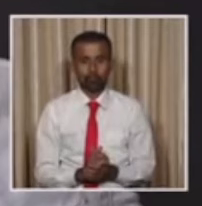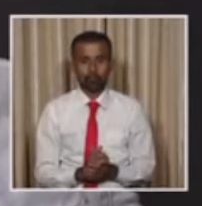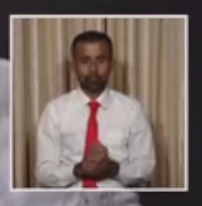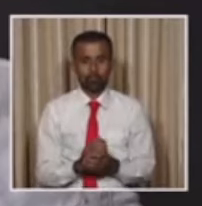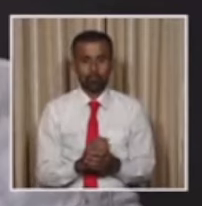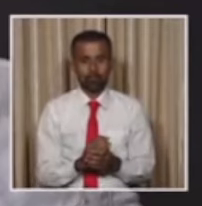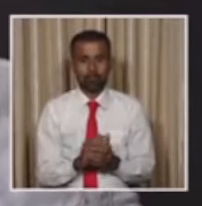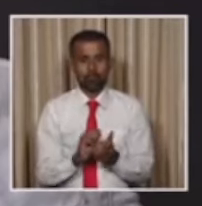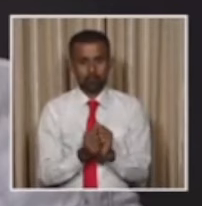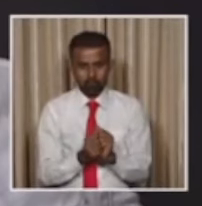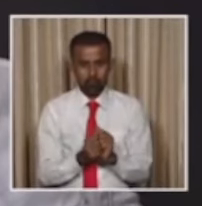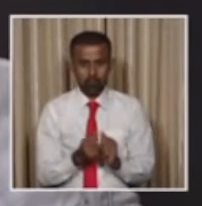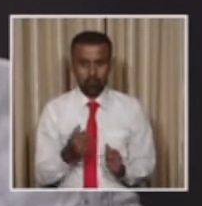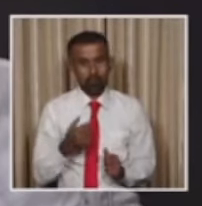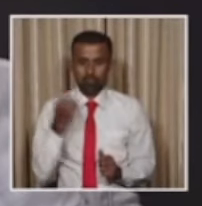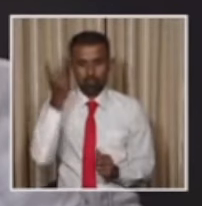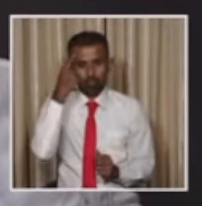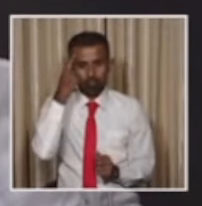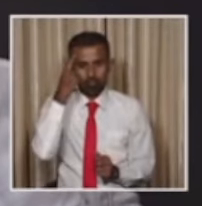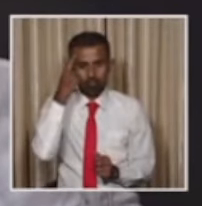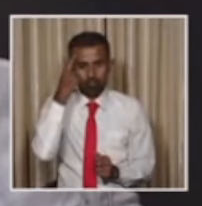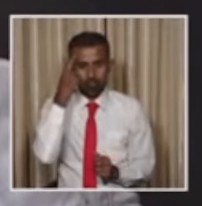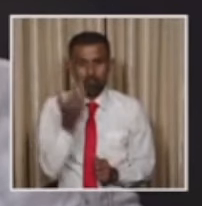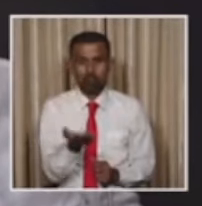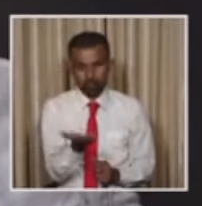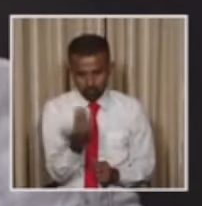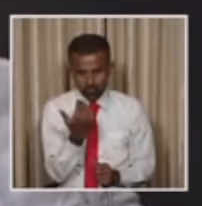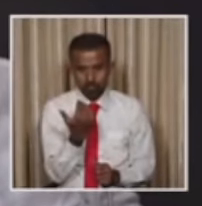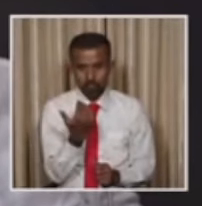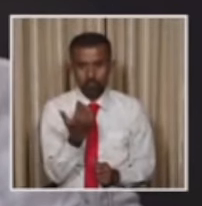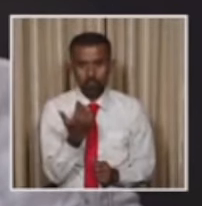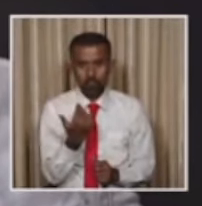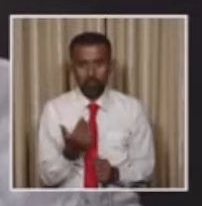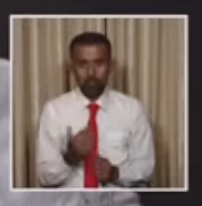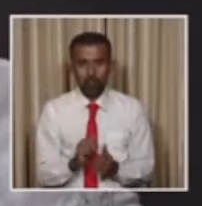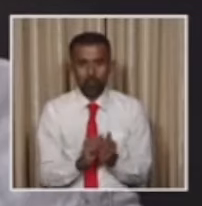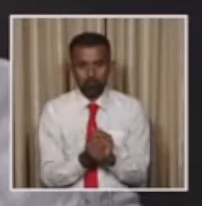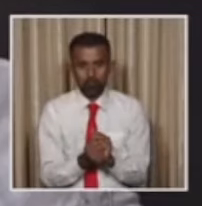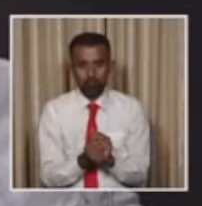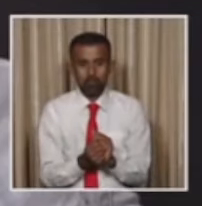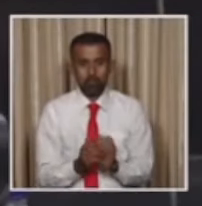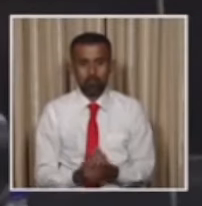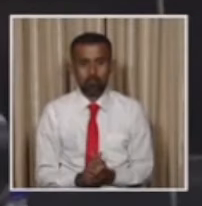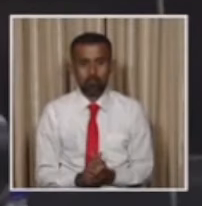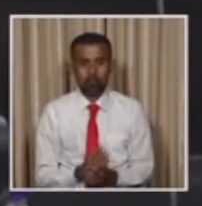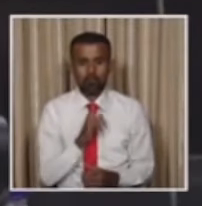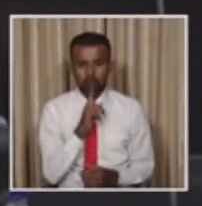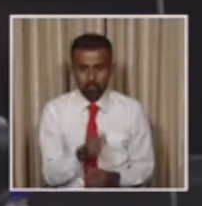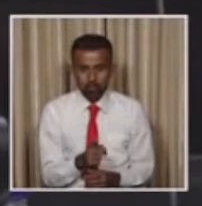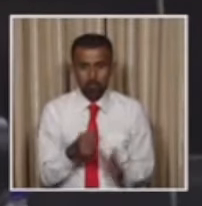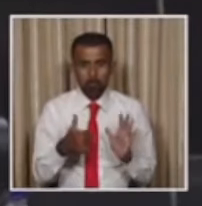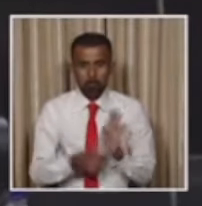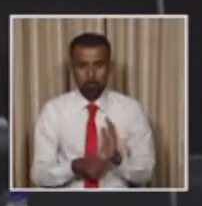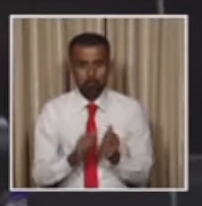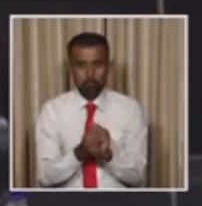සංශෝධනය මට කියවන්න. හරියට මම දන්නවා සංශෝධනය. දන්නවනේ දැන් ඔබතුමා කියවන්න. හරියට මම කියවන්නේ සංශෝධනය නෙවෙයි. තියෙනවා පෙන්වන්න. නෑ, මම කියන්නේ